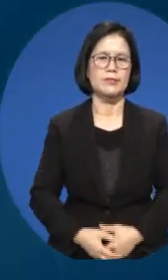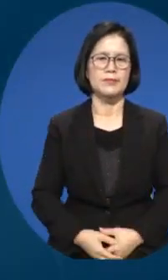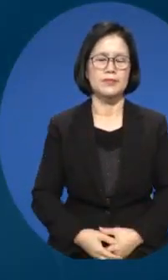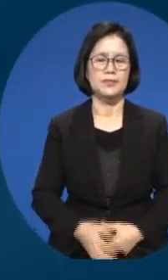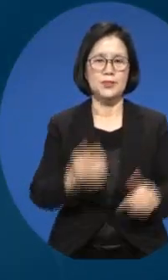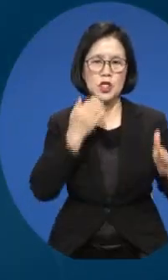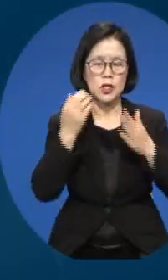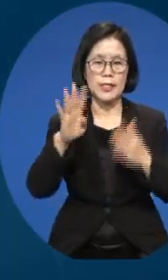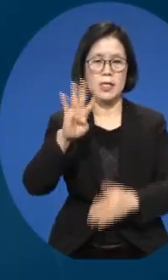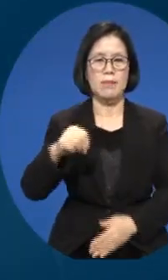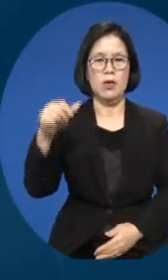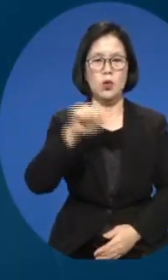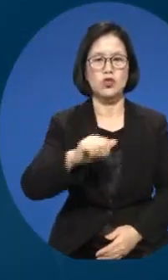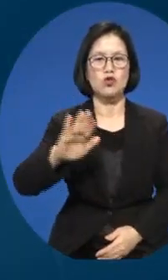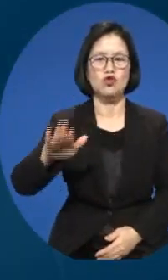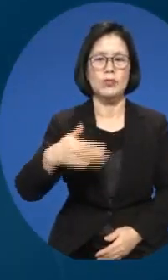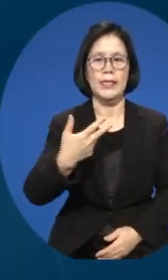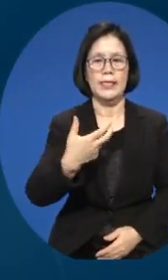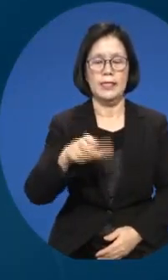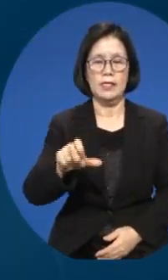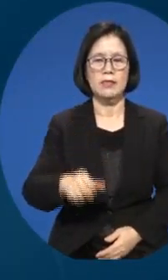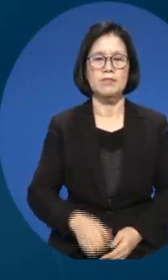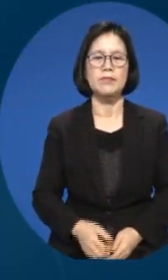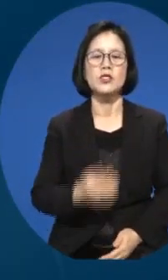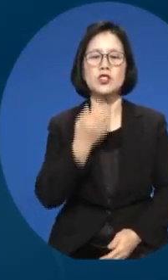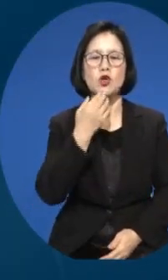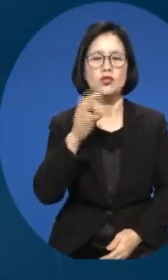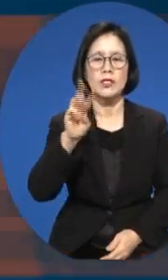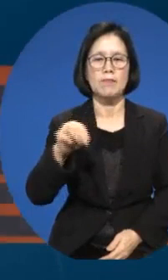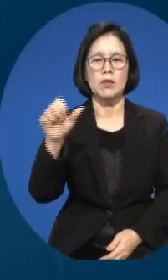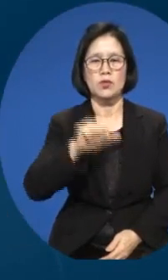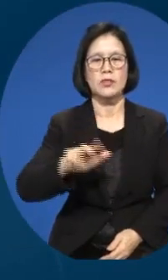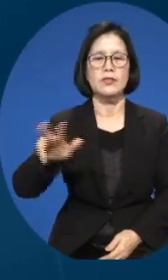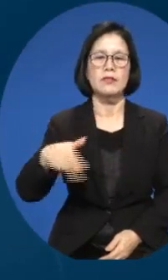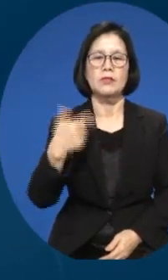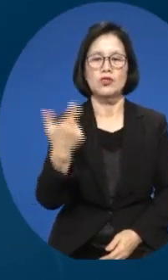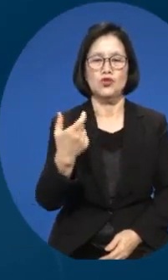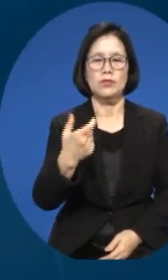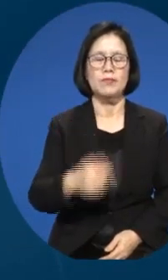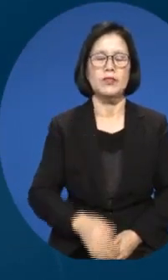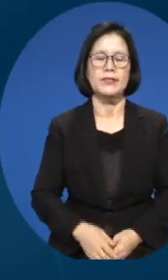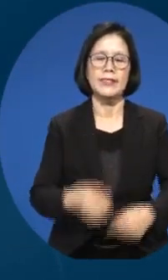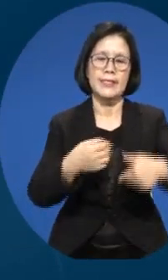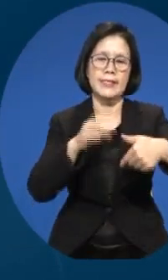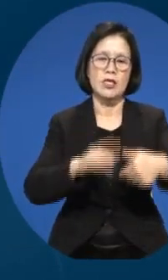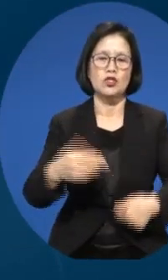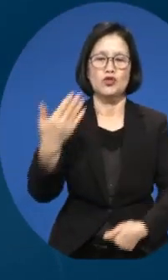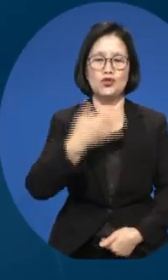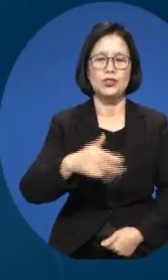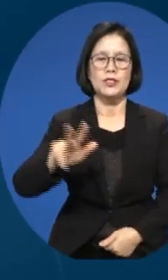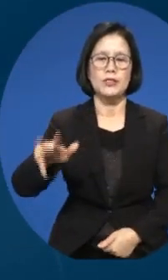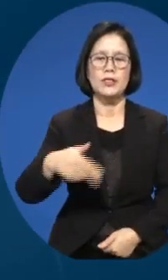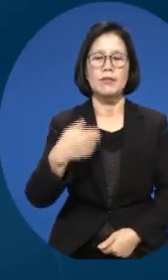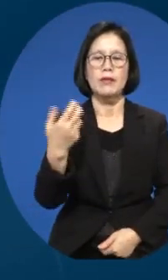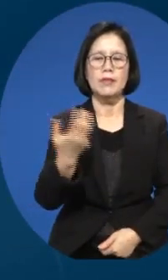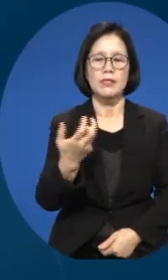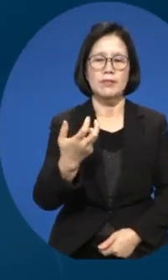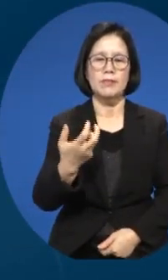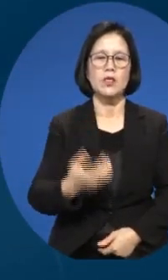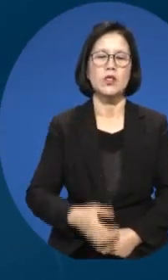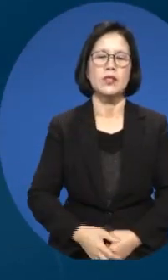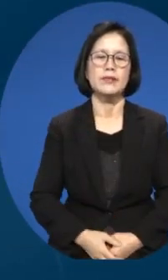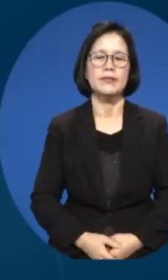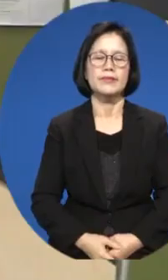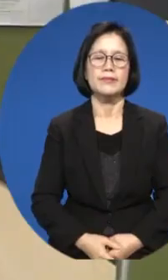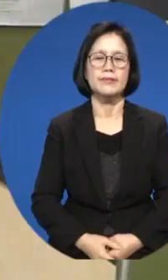경기 45,975명, 서울 35,760명, 인천 9,780명에